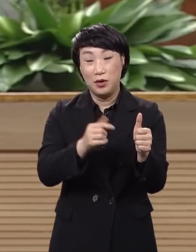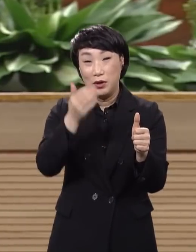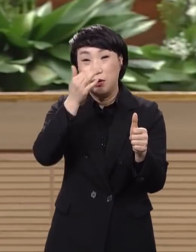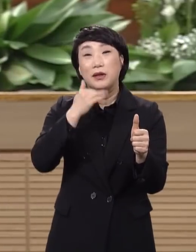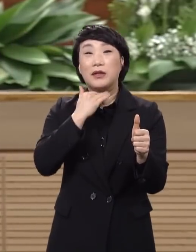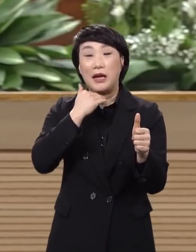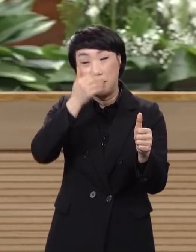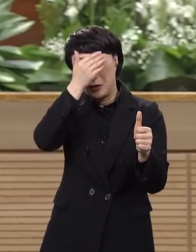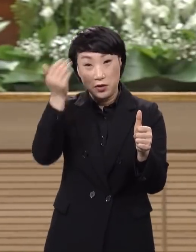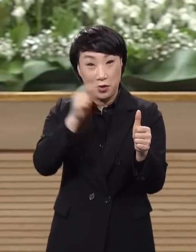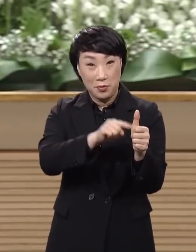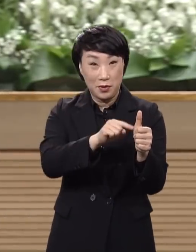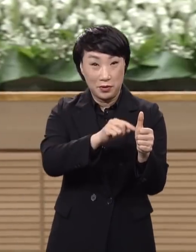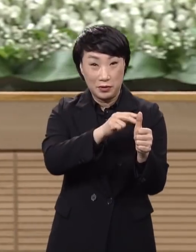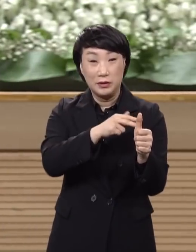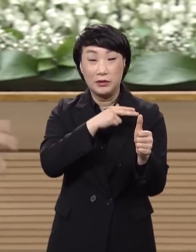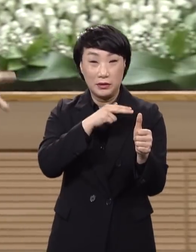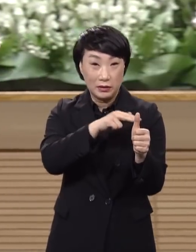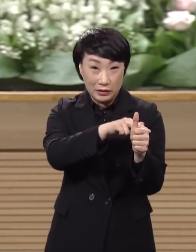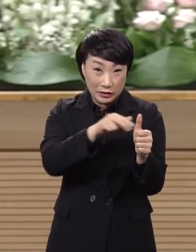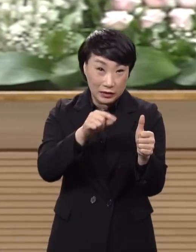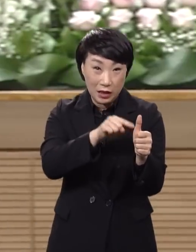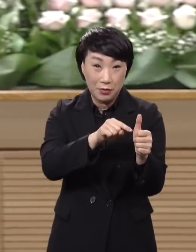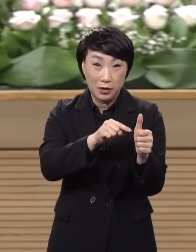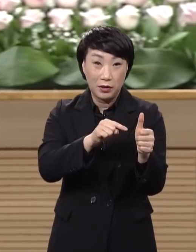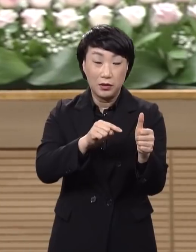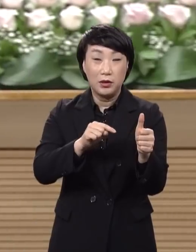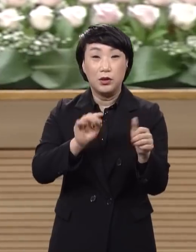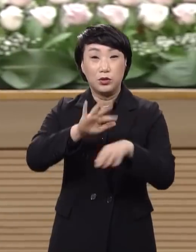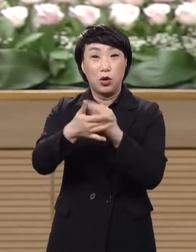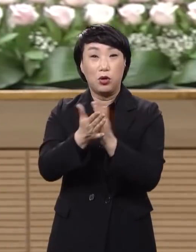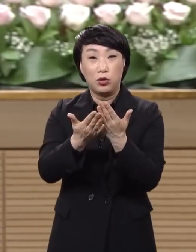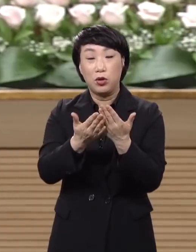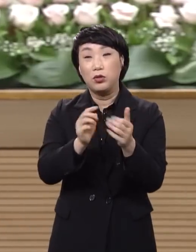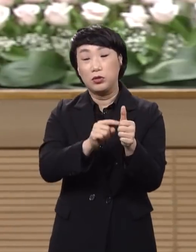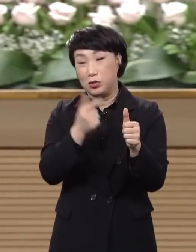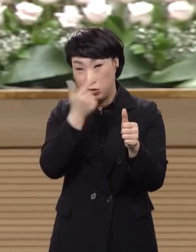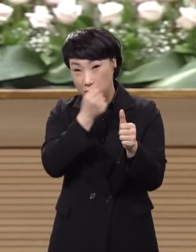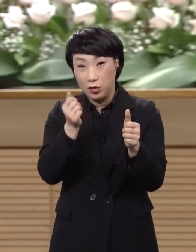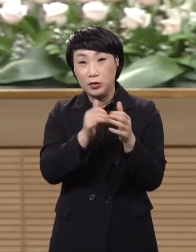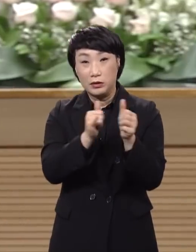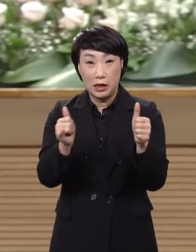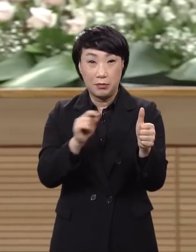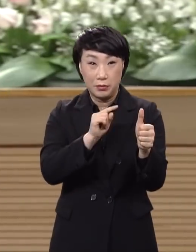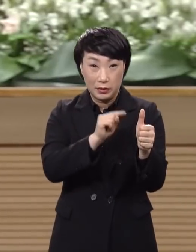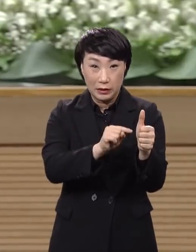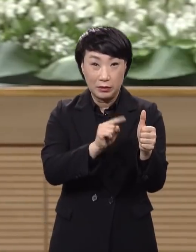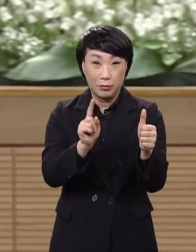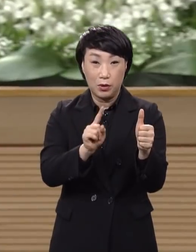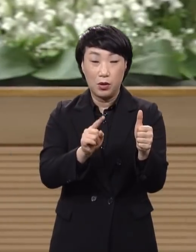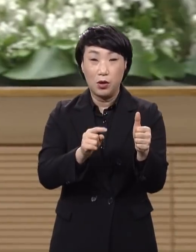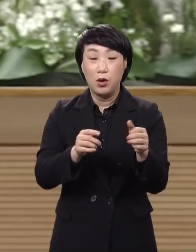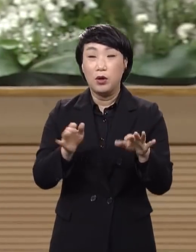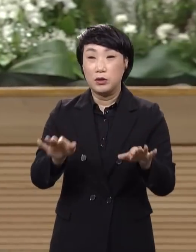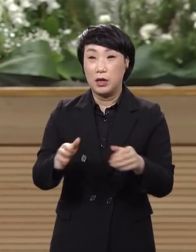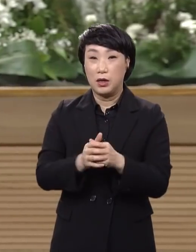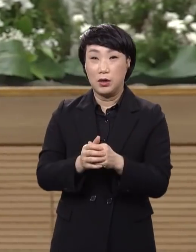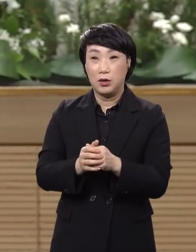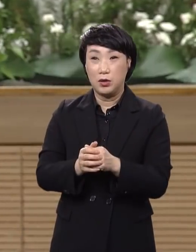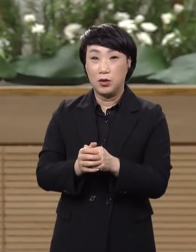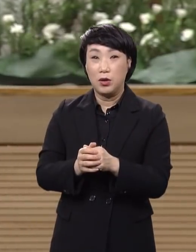젊은 나이에, 예, 그는 성경에 박식한 사람입니다. 그는 공회